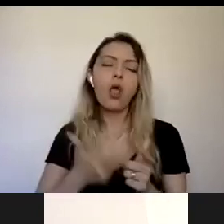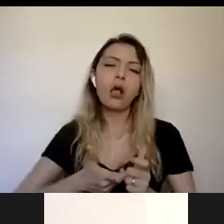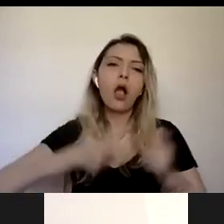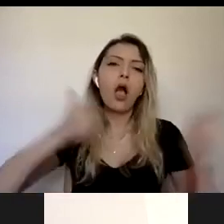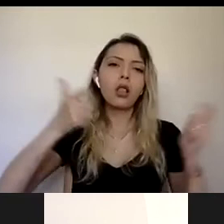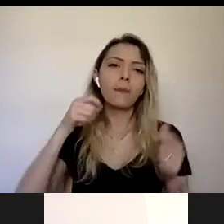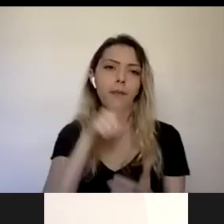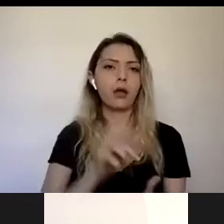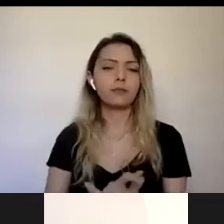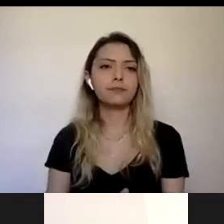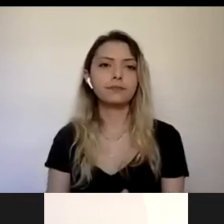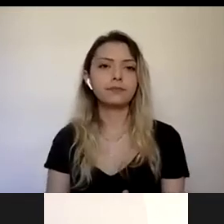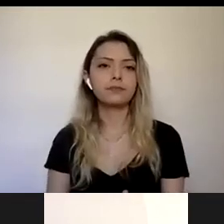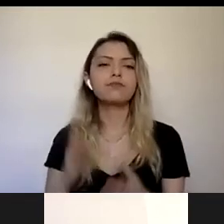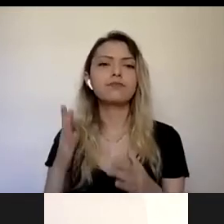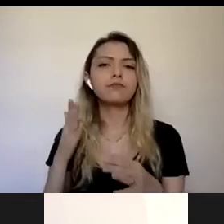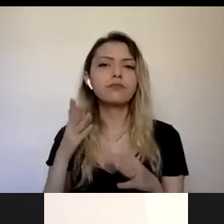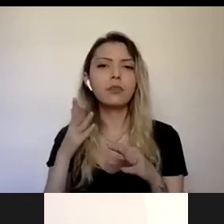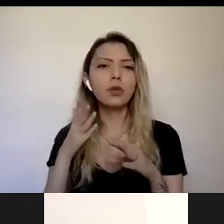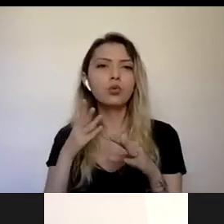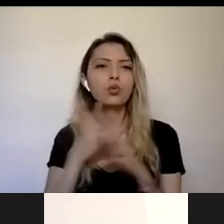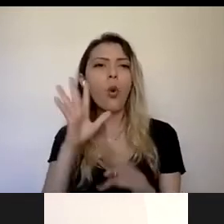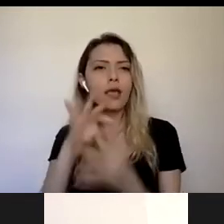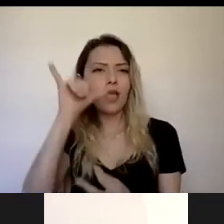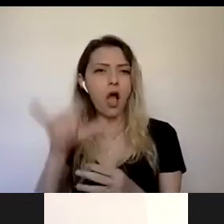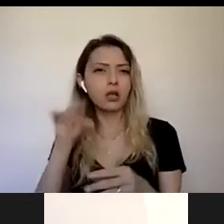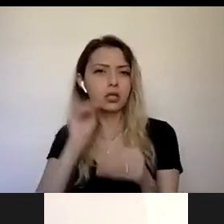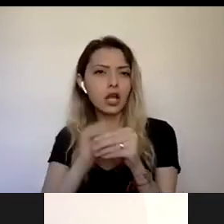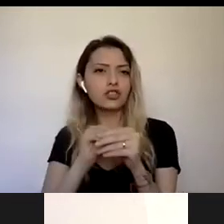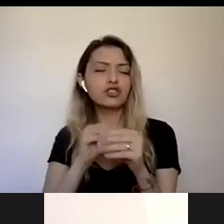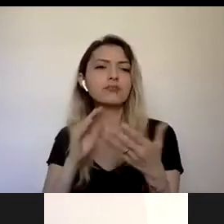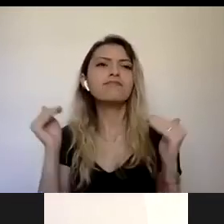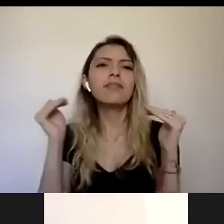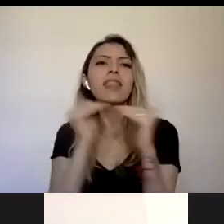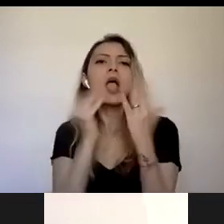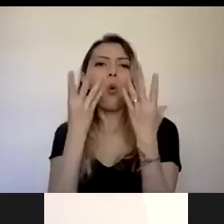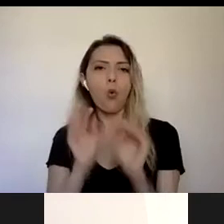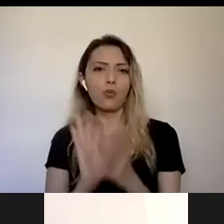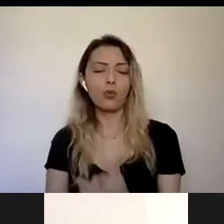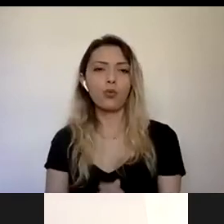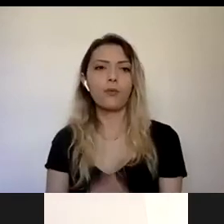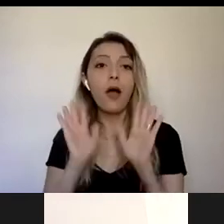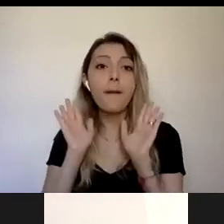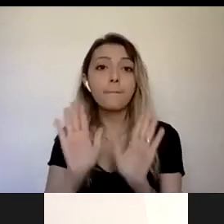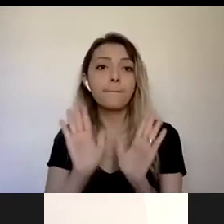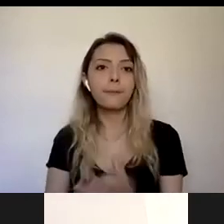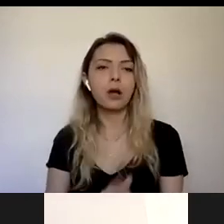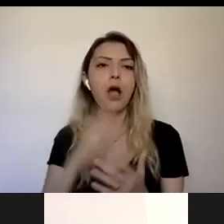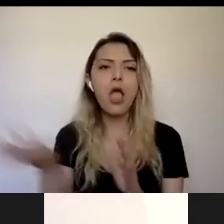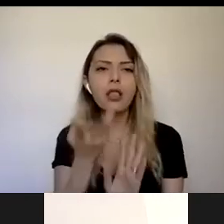için doğrudan insan haklarıyla örtüşmeyebiliyor. Fakat en